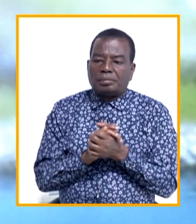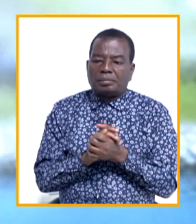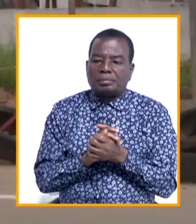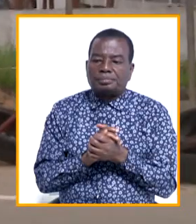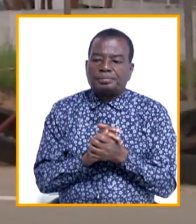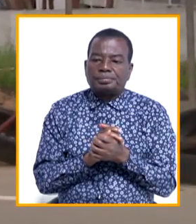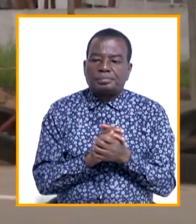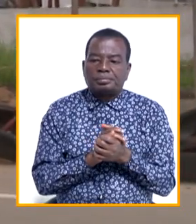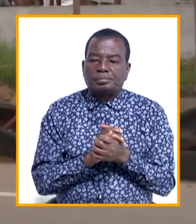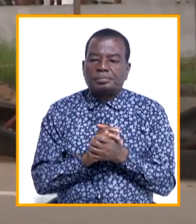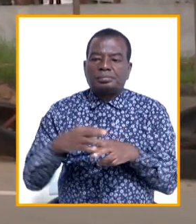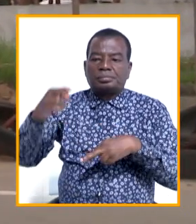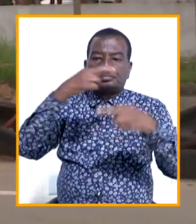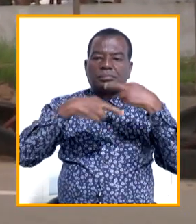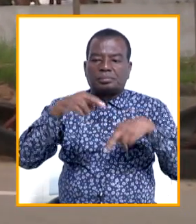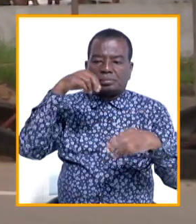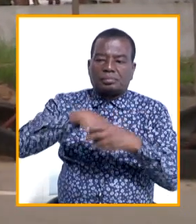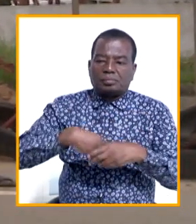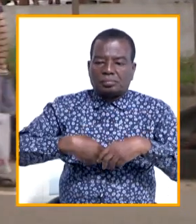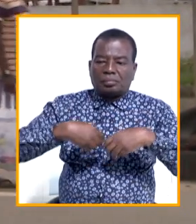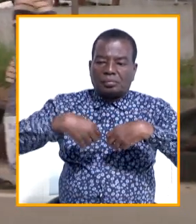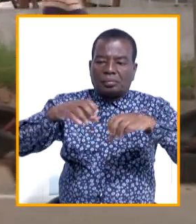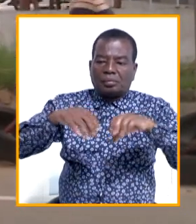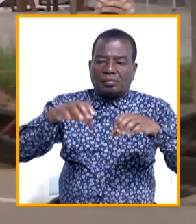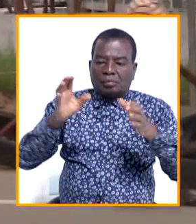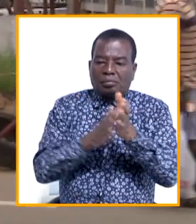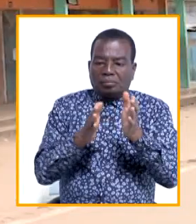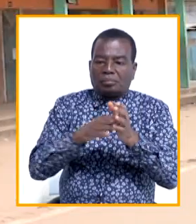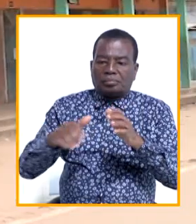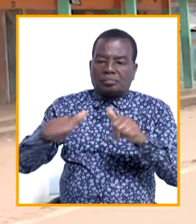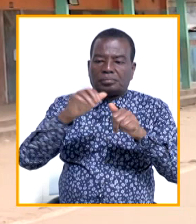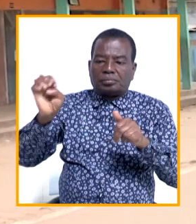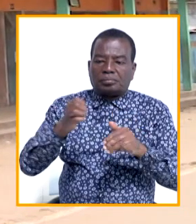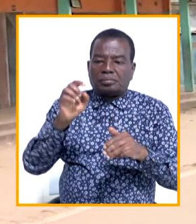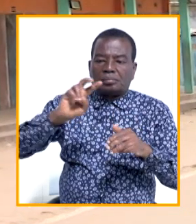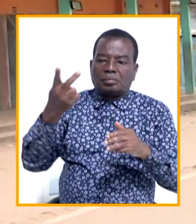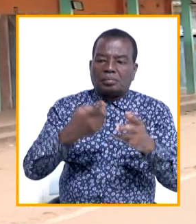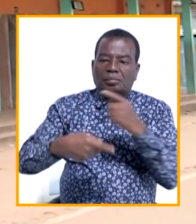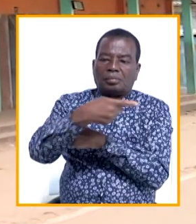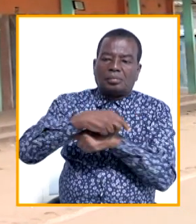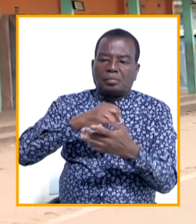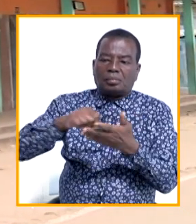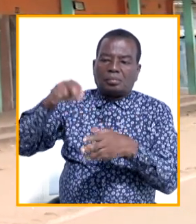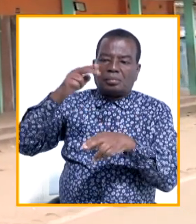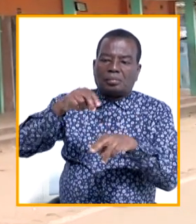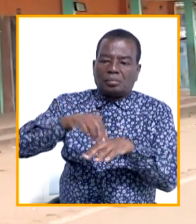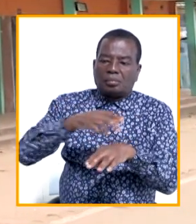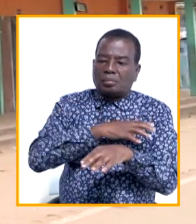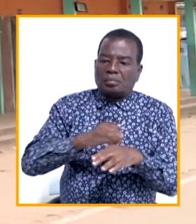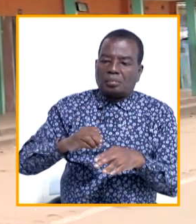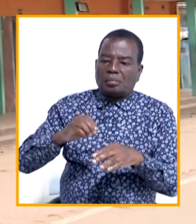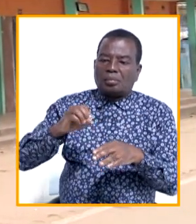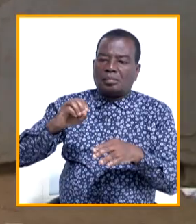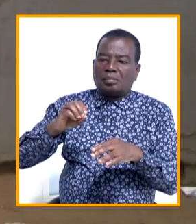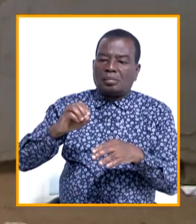Ouattara le retour dans les salles de classe est d'actualité 2e jour des inscriptions au préscolair et